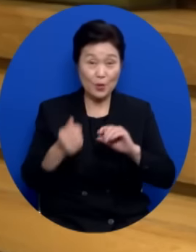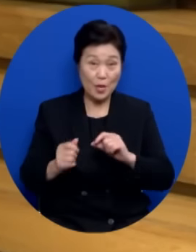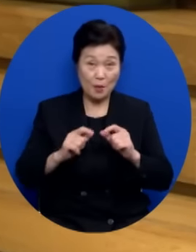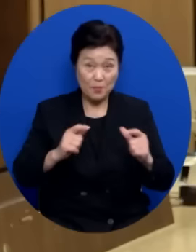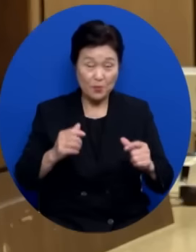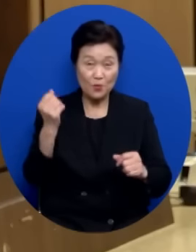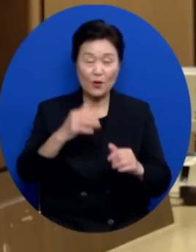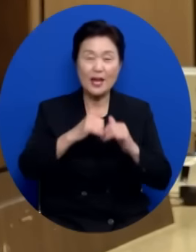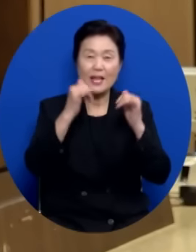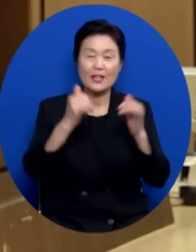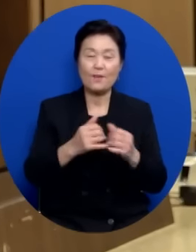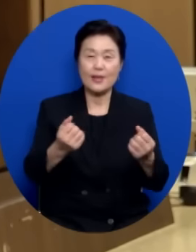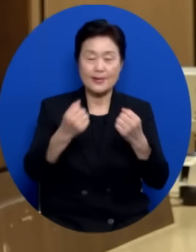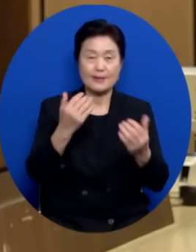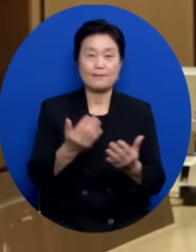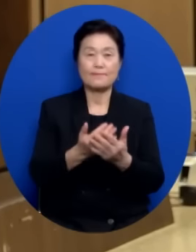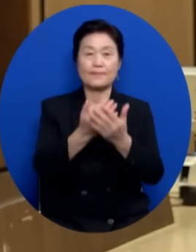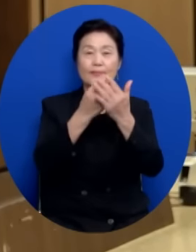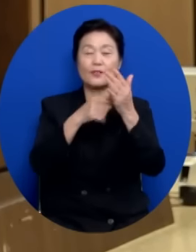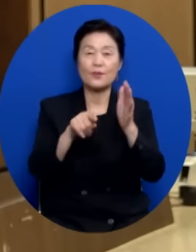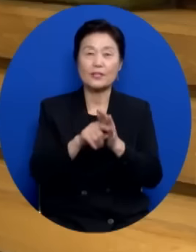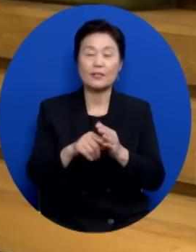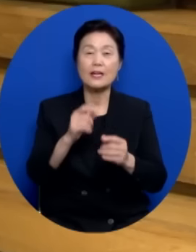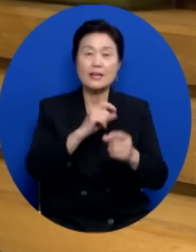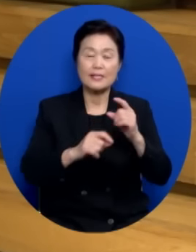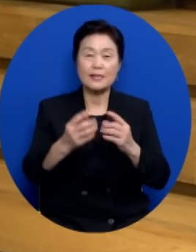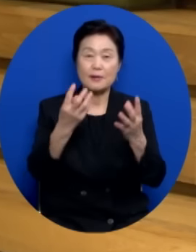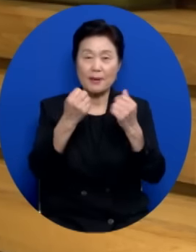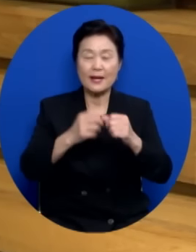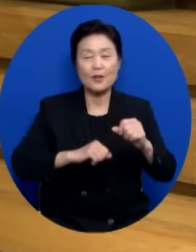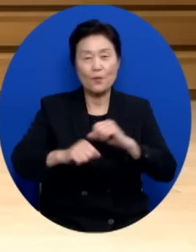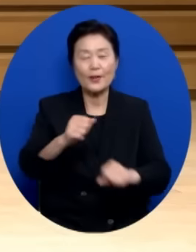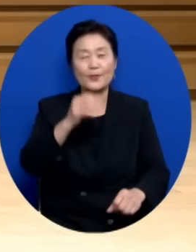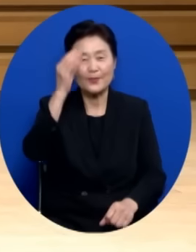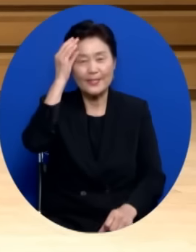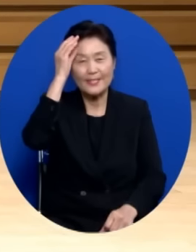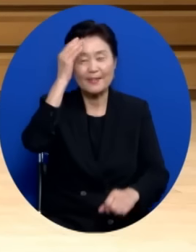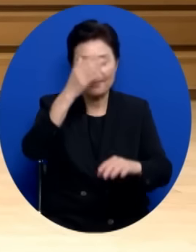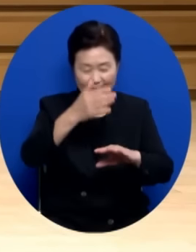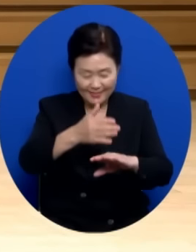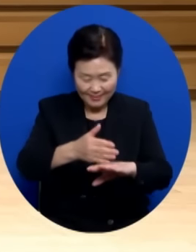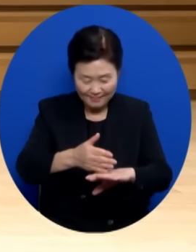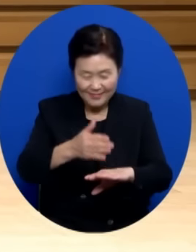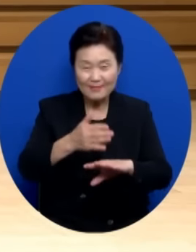우리 사회의 건강한 발전을 위해서 앞으로 더 많은 활동이 있으시길 기대하겠습니다. 감사합니다. 감사합니다.